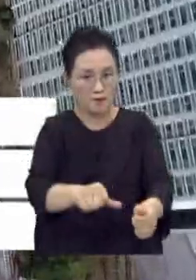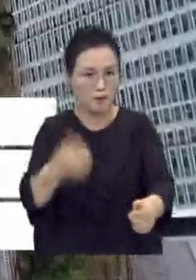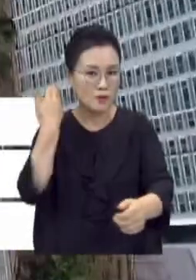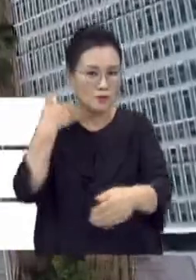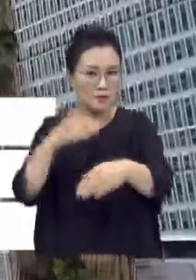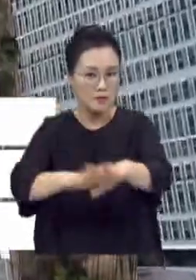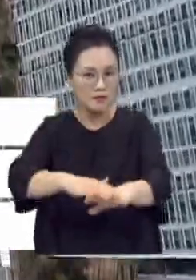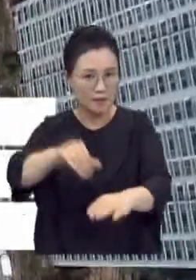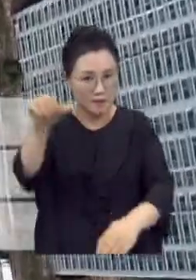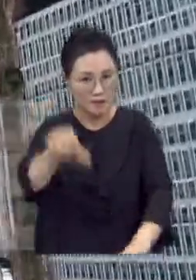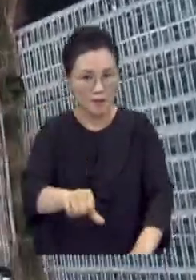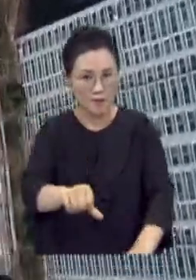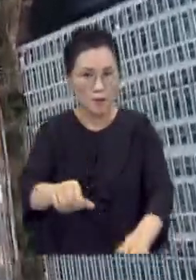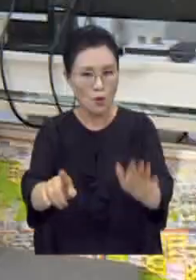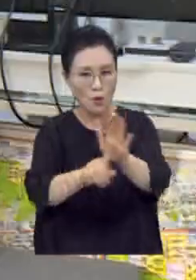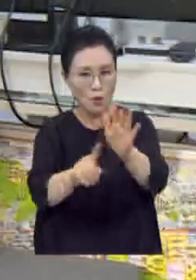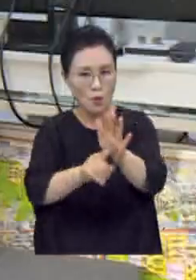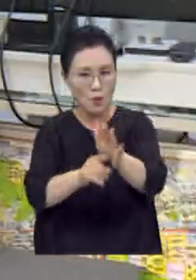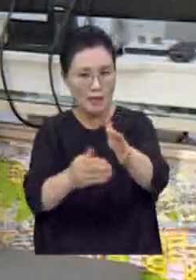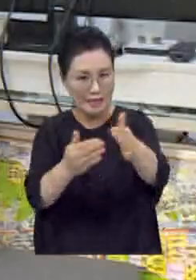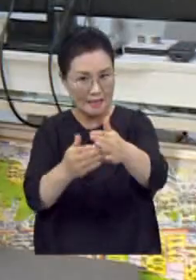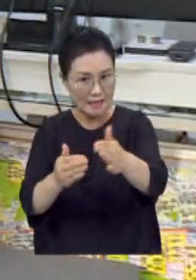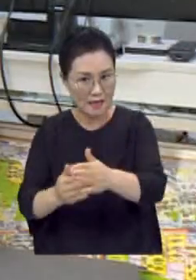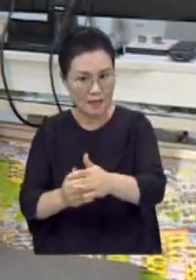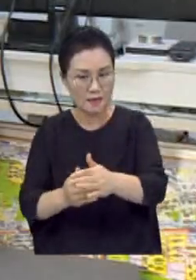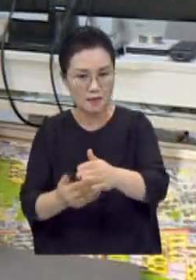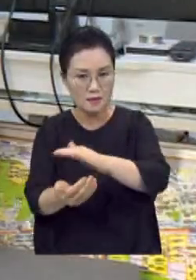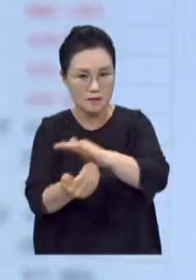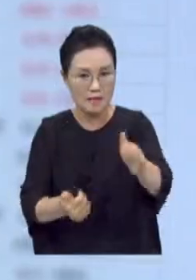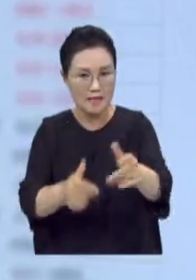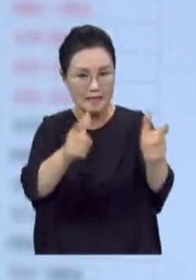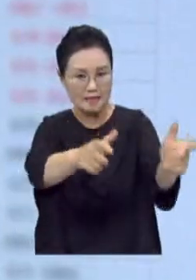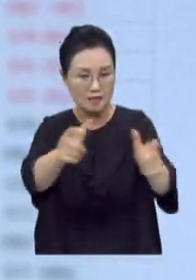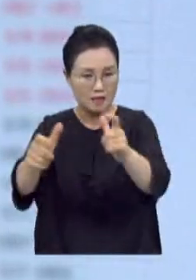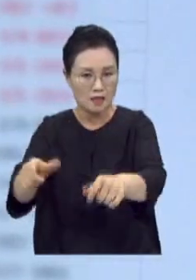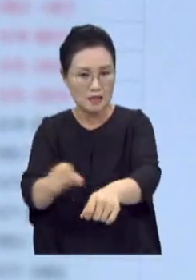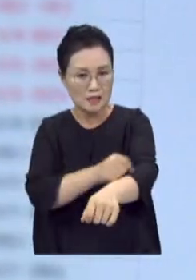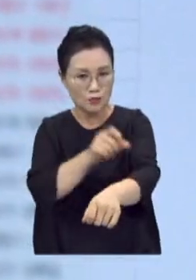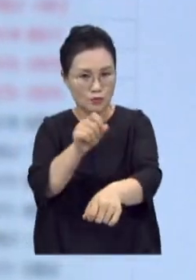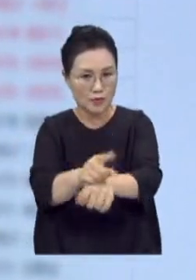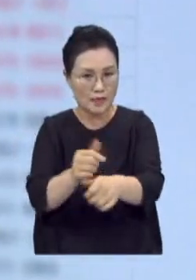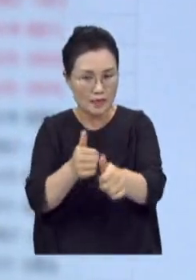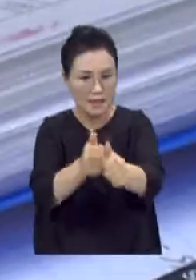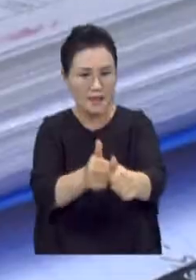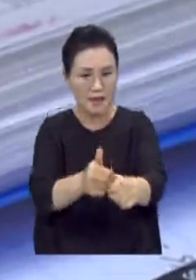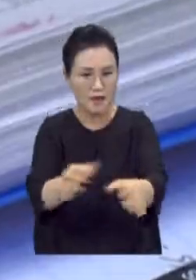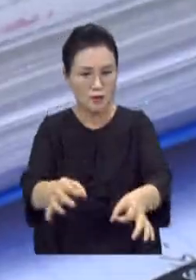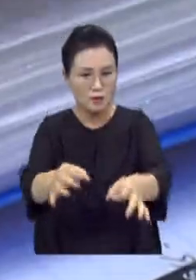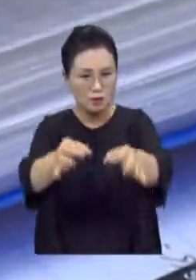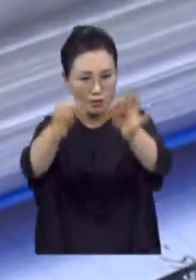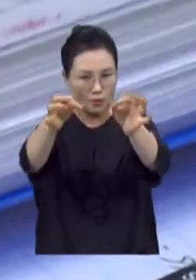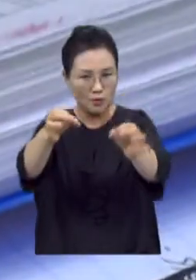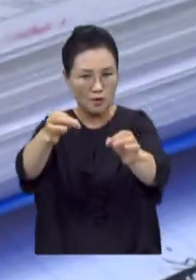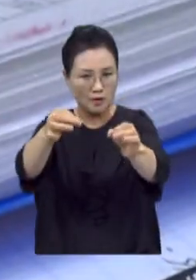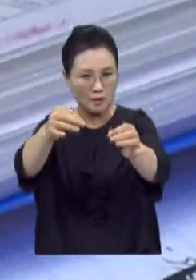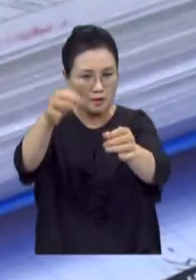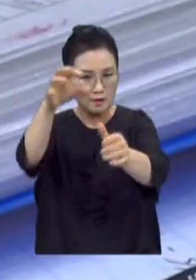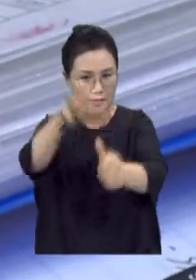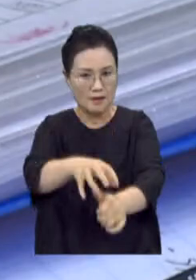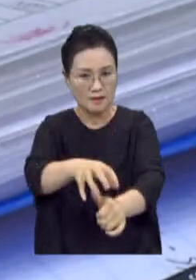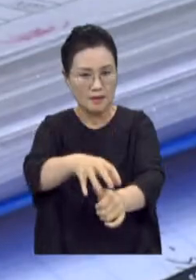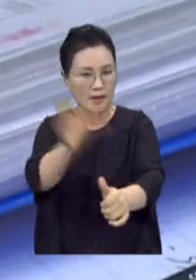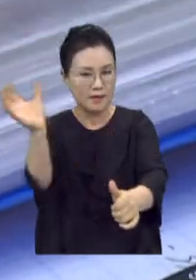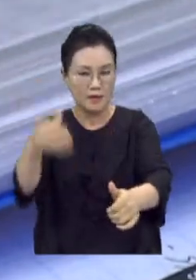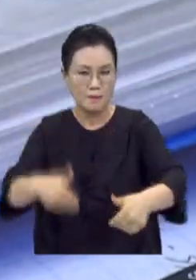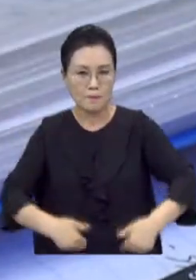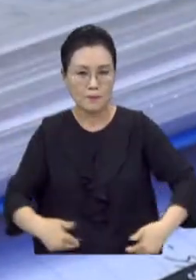넘쳐나는 극단적 상황이 초래될 기전에 지역의 특수성을 고려한 조정 대상 지역 해제가 시급합니다